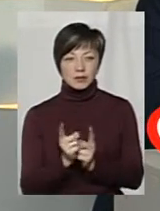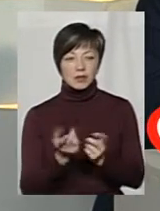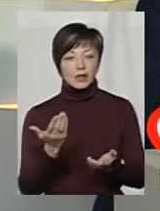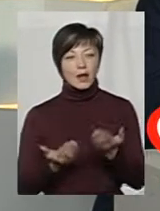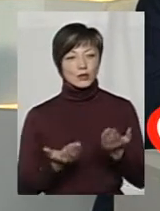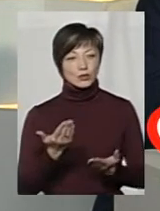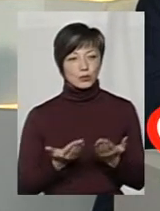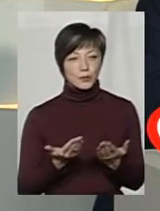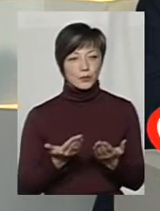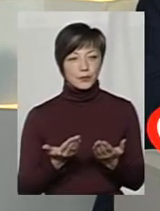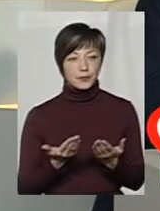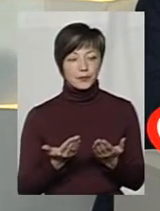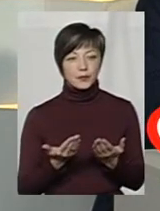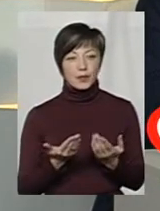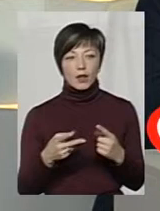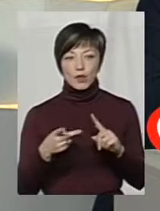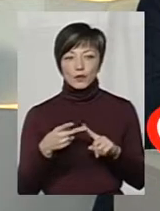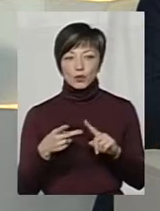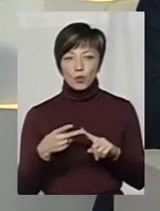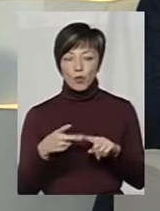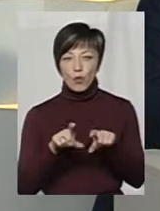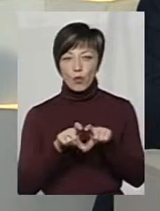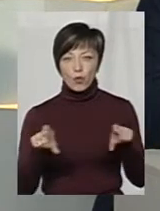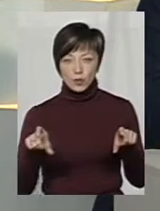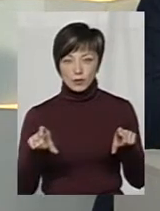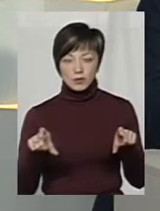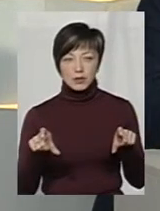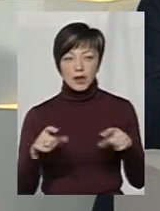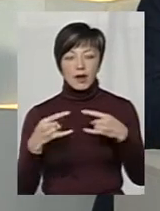якщо в другому корпусі рентгенапарат був,